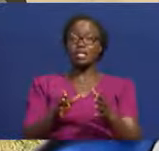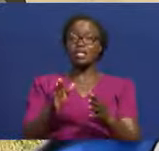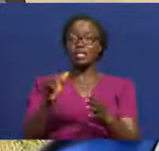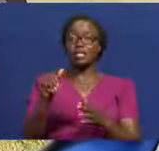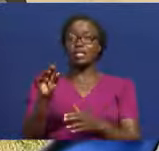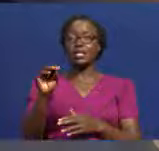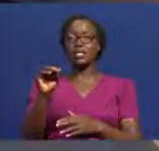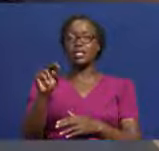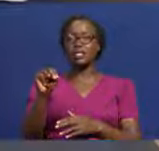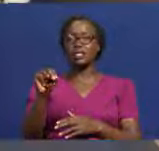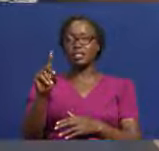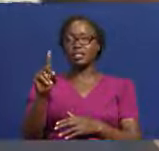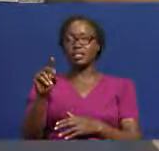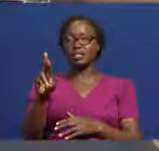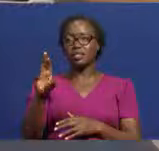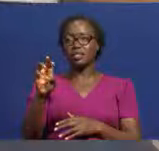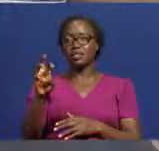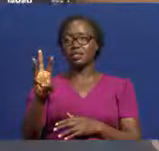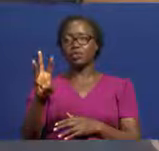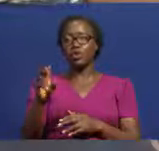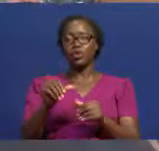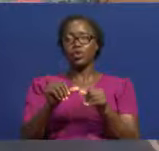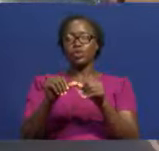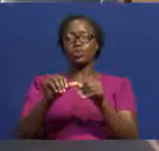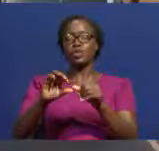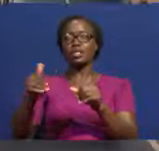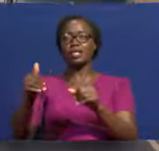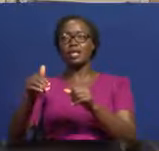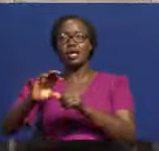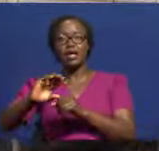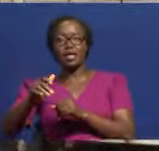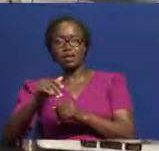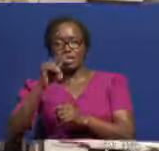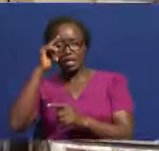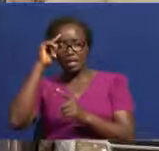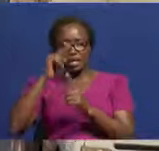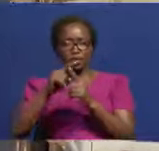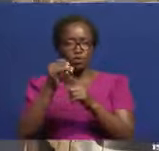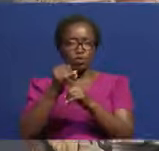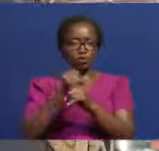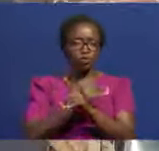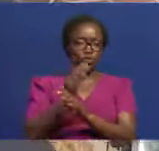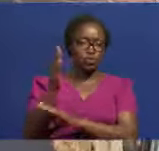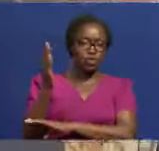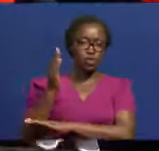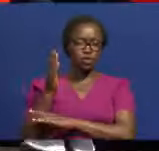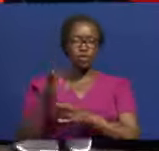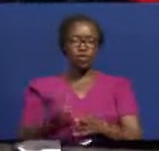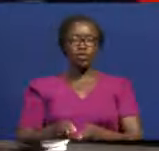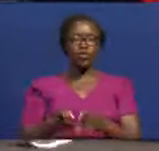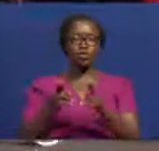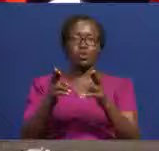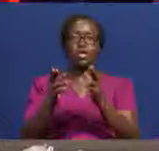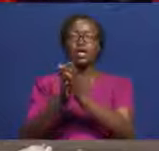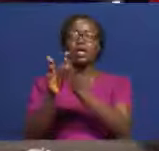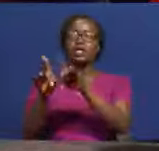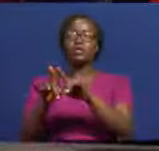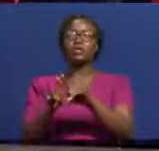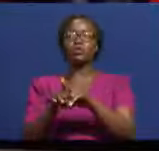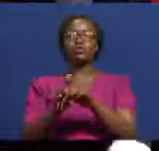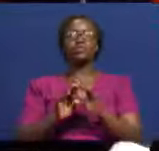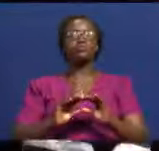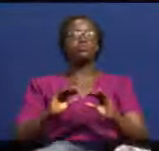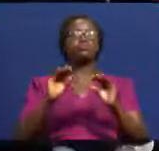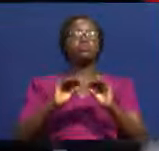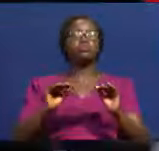Andrew Kiplangat, msako huo utaendelea katika kaunti nyingine kwa lengo la kuimarisha usalama barabarani na pia kuhamasisha